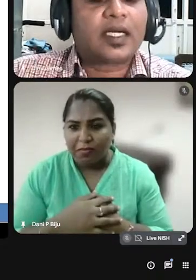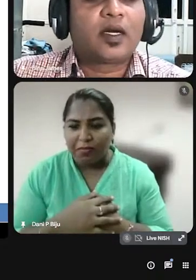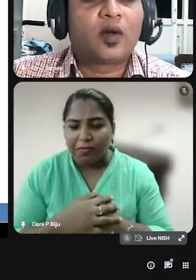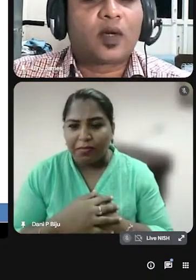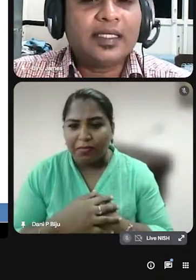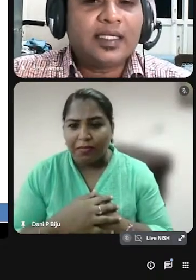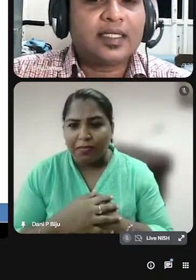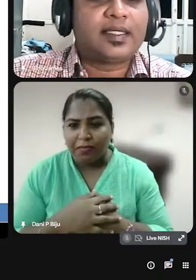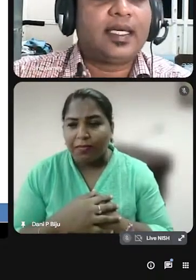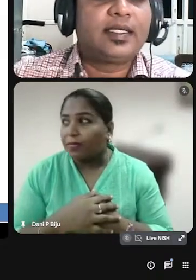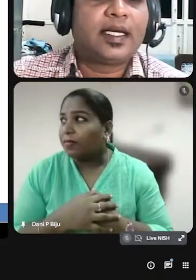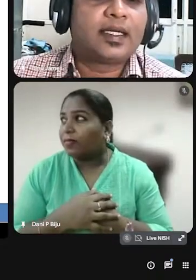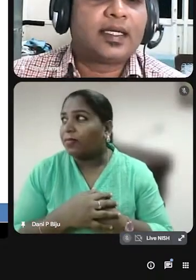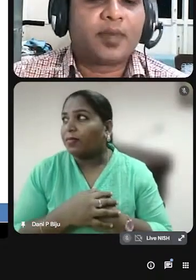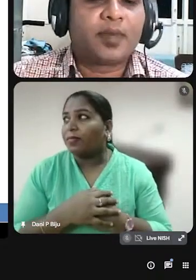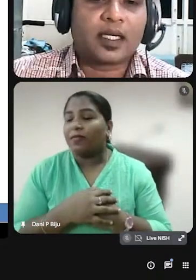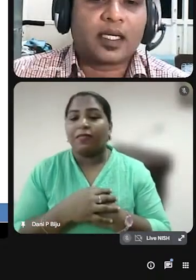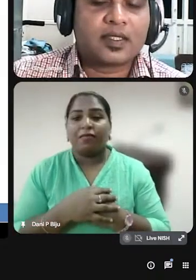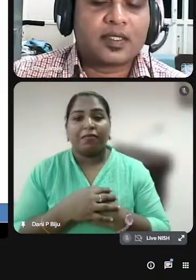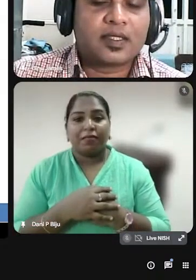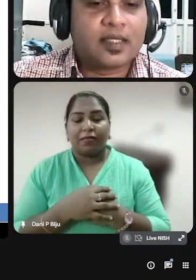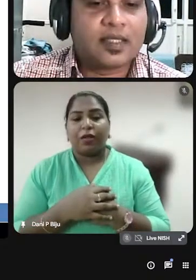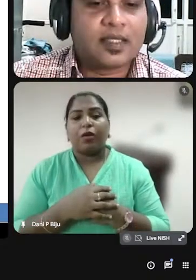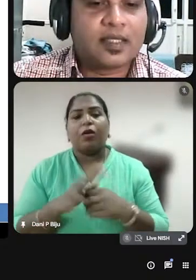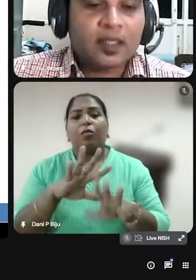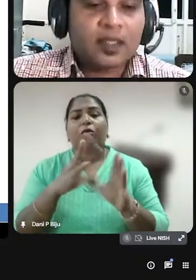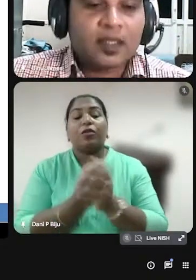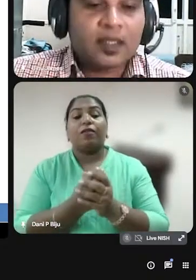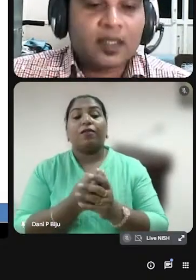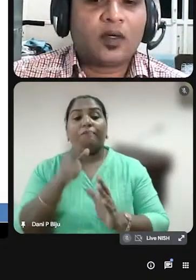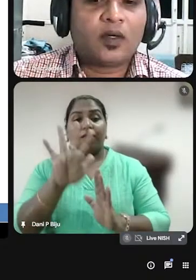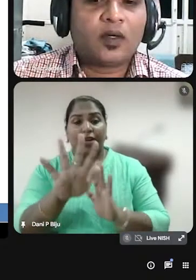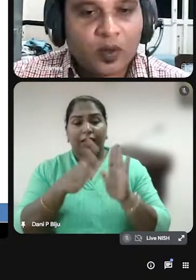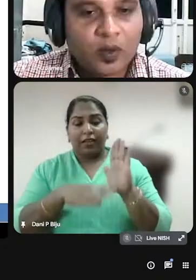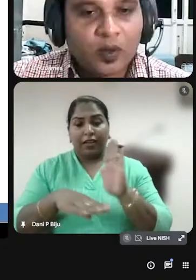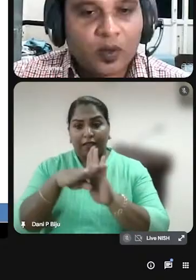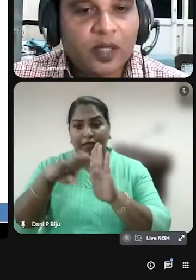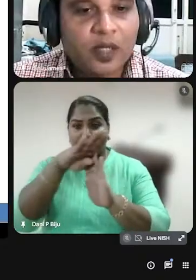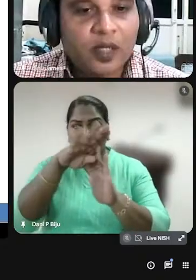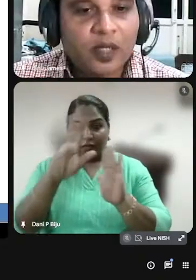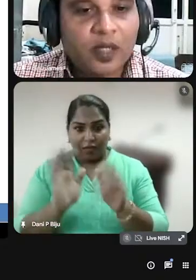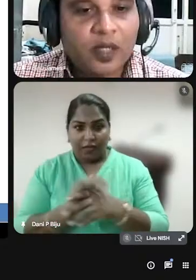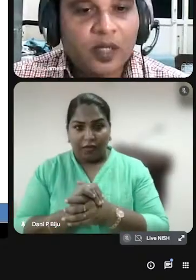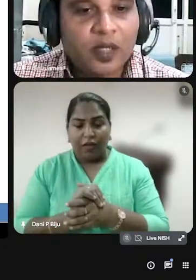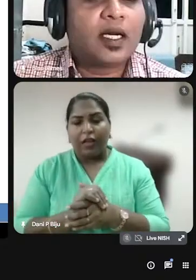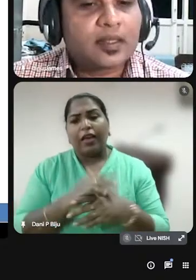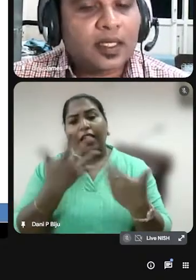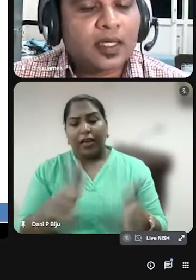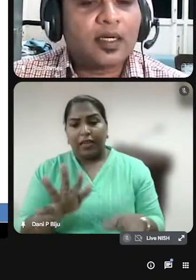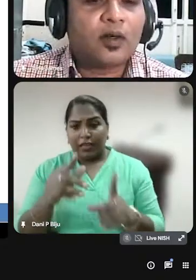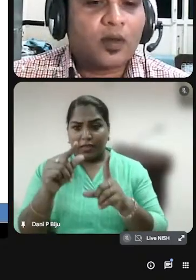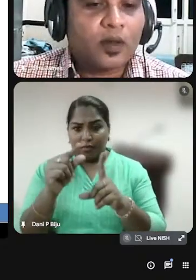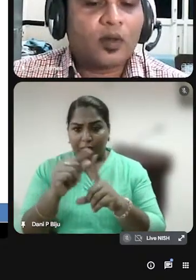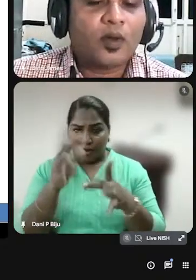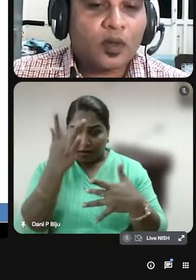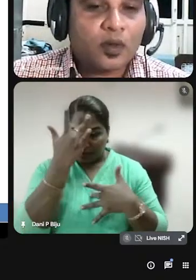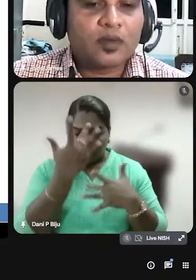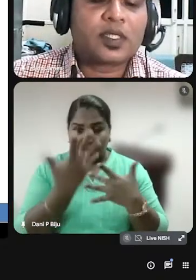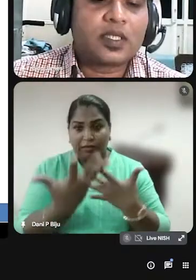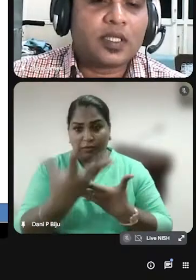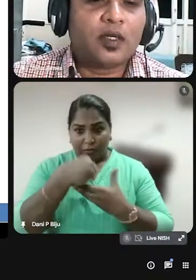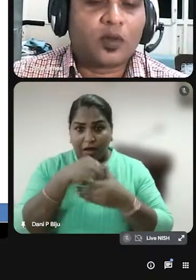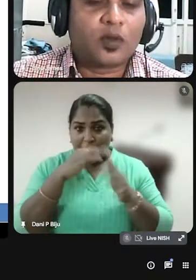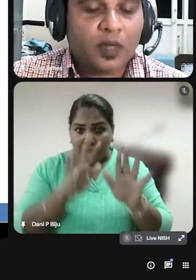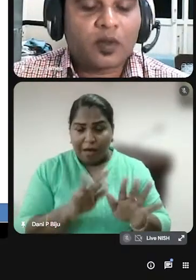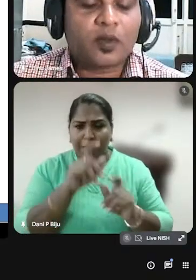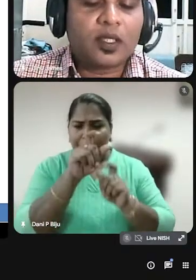വിവിധ ഘട്ടങ്ങളുണ്ട്. 5 സ്റ്റേജ് ആയിട്ടാണ് പാർക്കിൻസൺസ് ഡിസീസിനെ തിരിച്ചിരിക്കുന്നത്. ഓരോ രോഗിയുടെയും അവസ്ഥകൾ ഓരോ